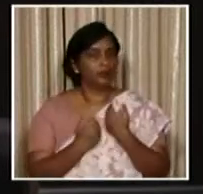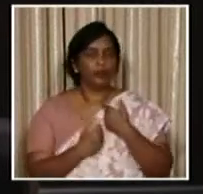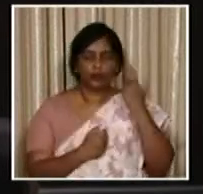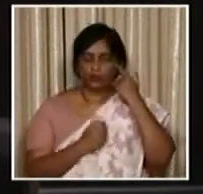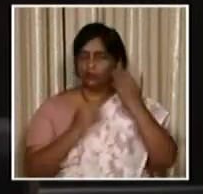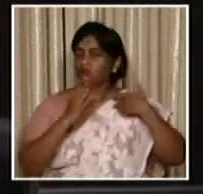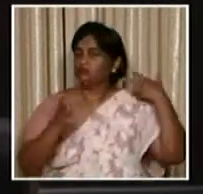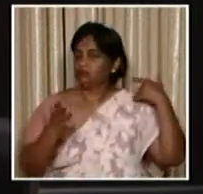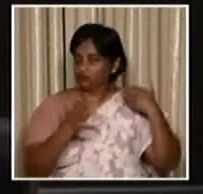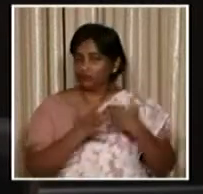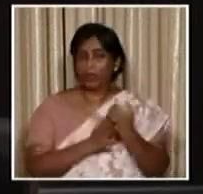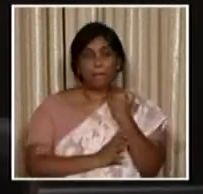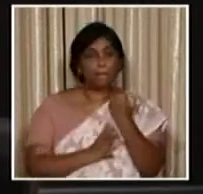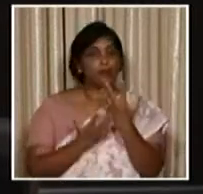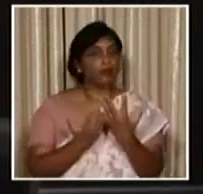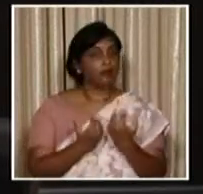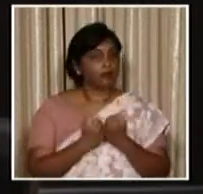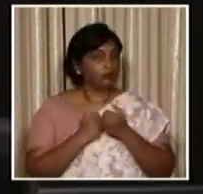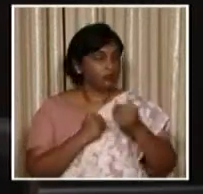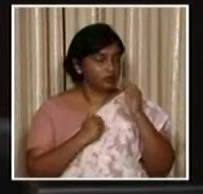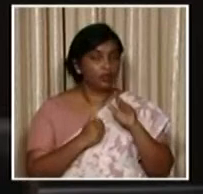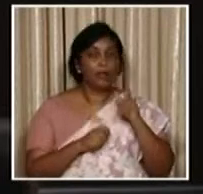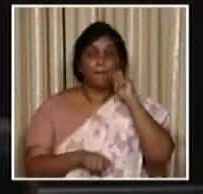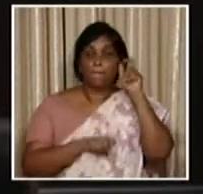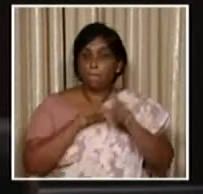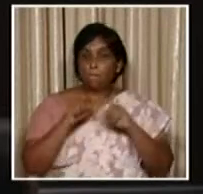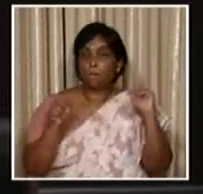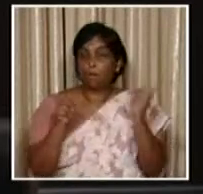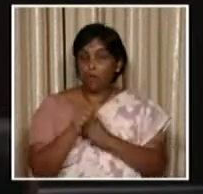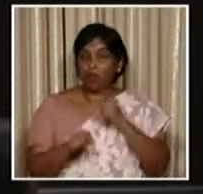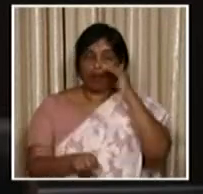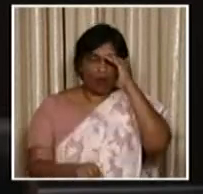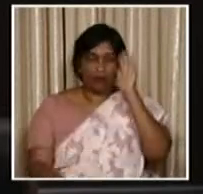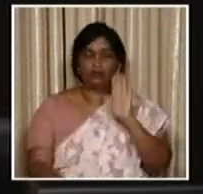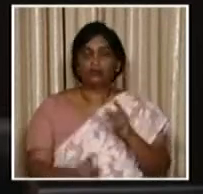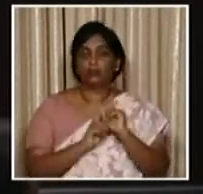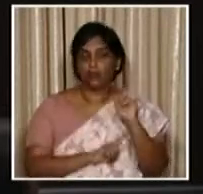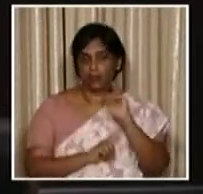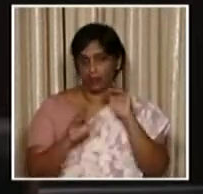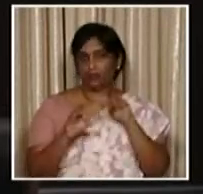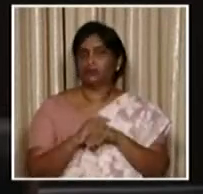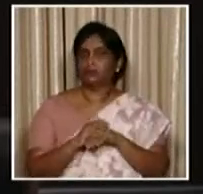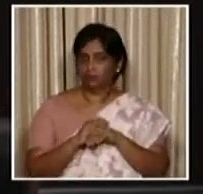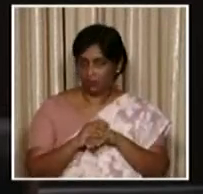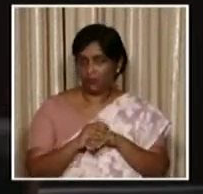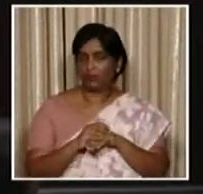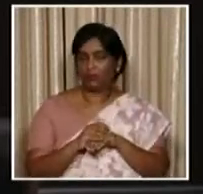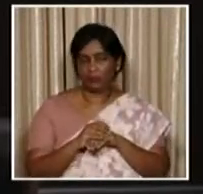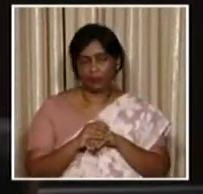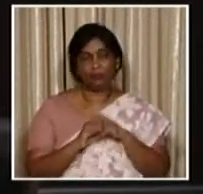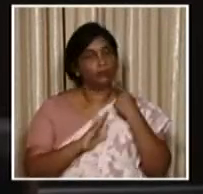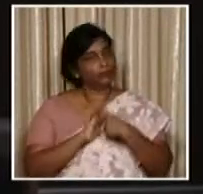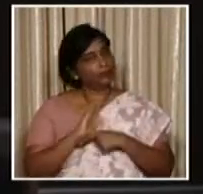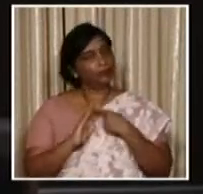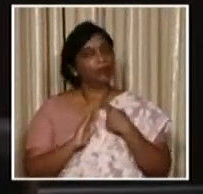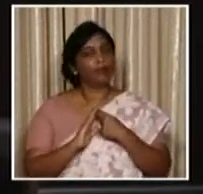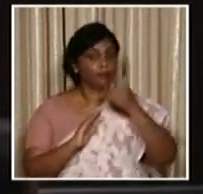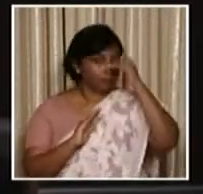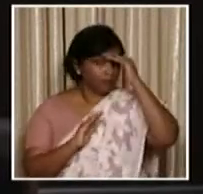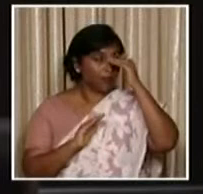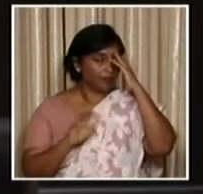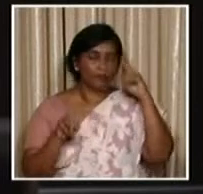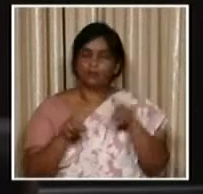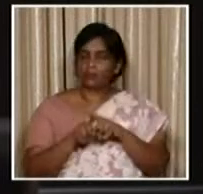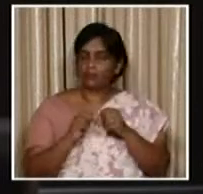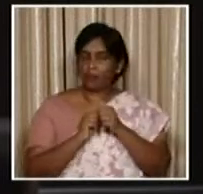දන්නවා ඉතිහාසයේ බලය අල්ලගෙන ඉන්න මිනිස්සු මරපු නායකයෝ හිටියා පාර්ලිමේන්තුවේ එහෙම නැත්නම් මේ රටේ නායකයෝ